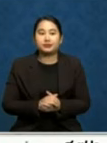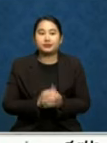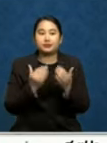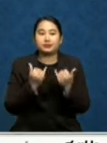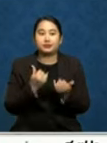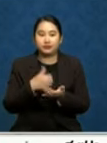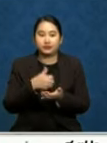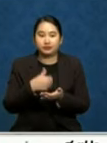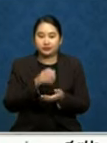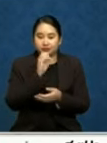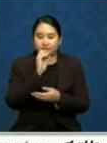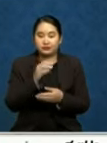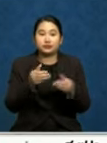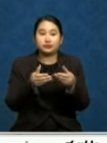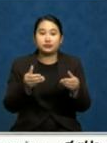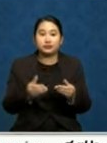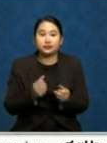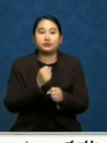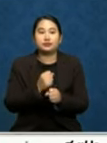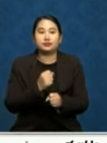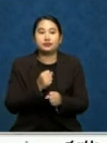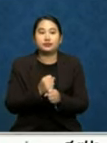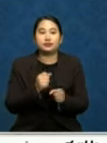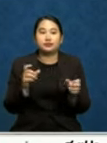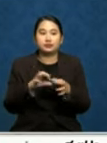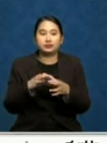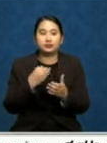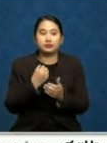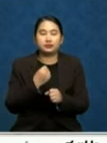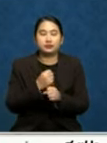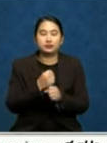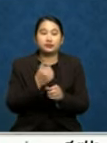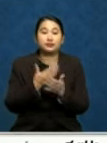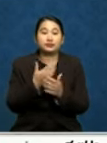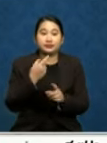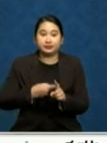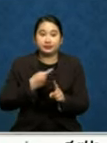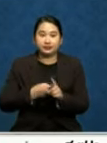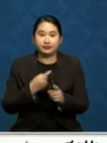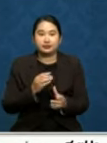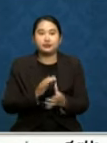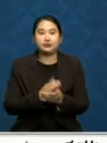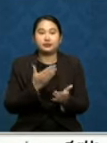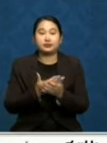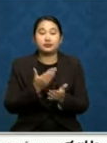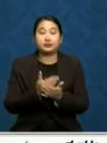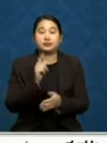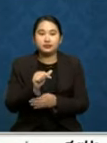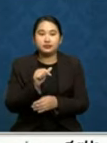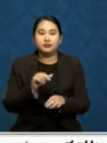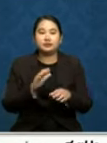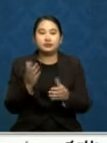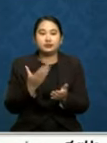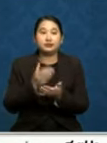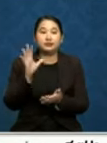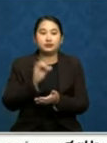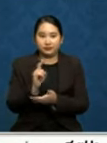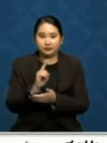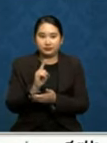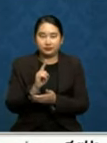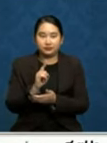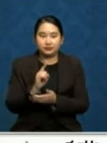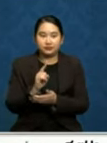จุบันเนี่ยจากรายงานจากงบแสดงผลการดำเนินการทางการเงินเนี่ยรายได้หลักอย่างที่ทราบนะครับก็มาจากงบประมาณนะครับ